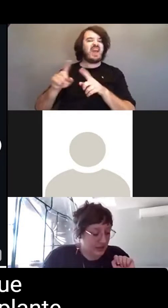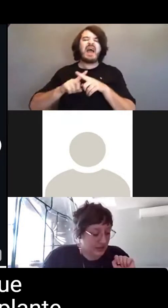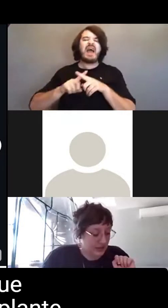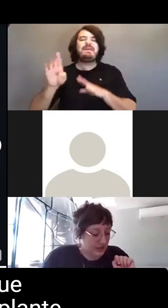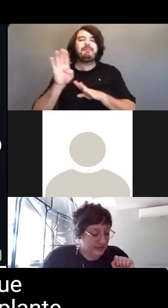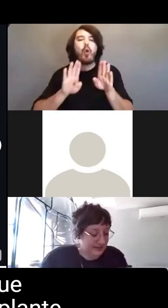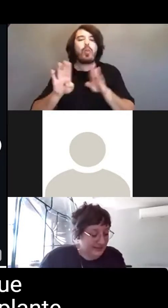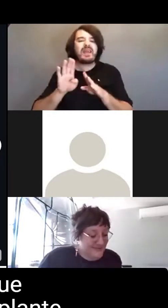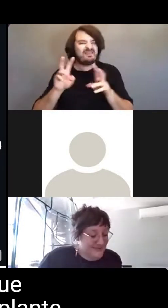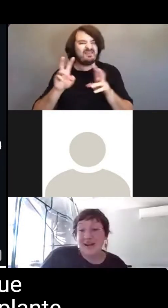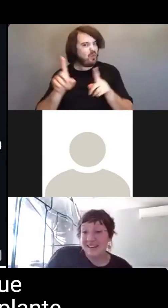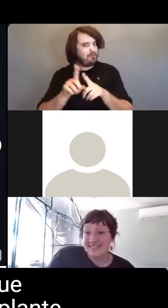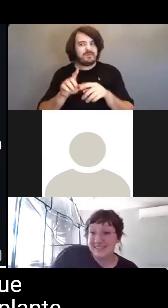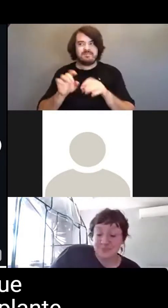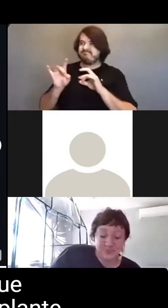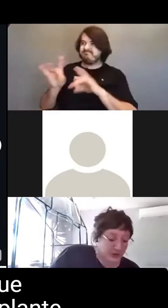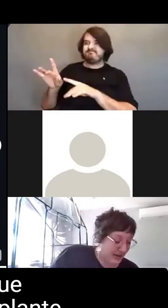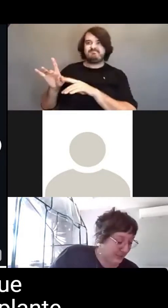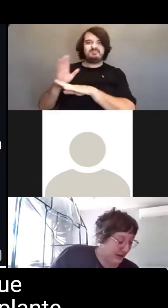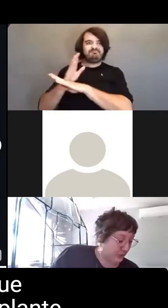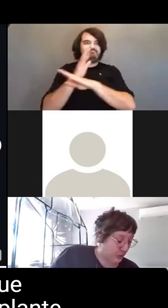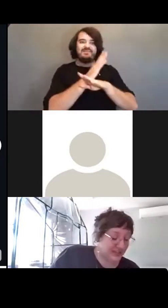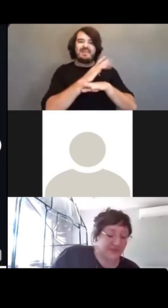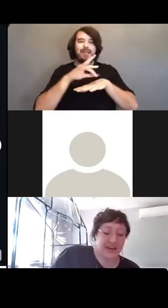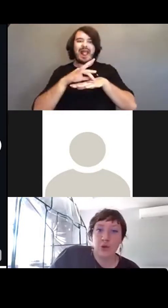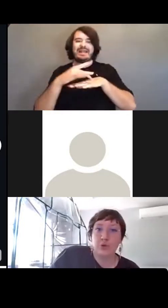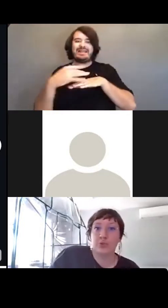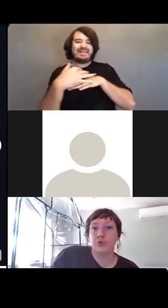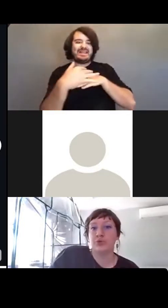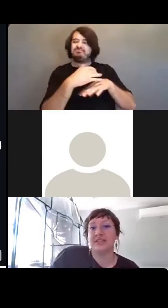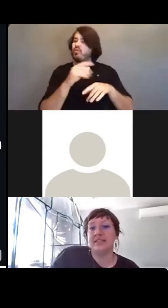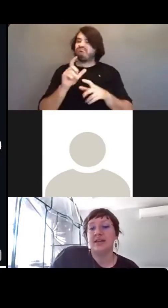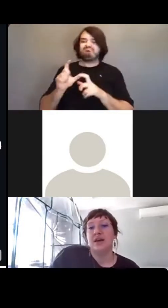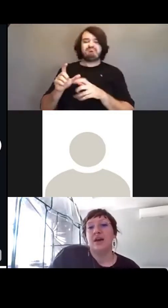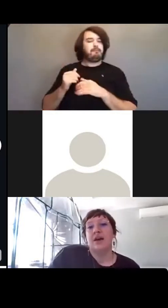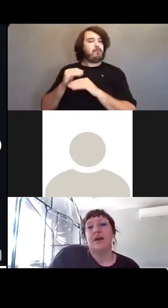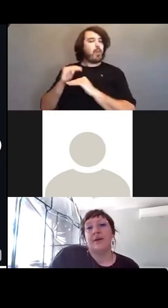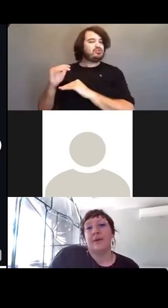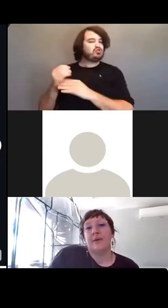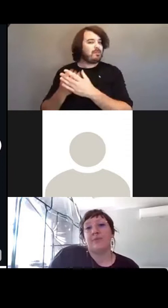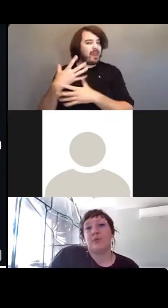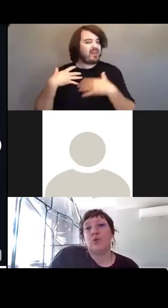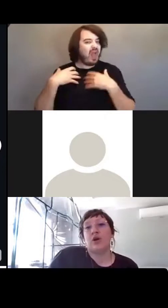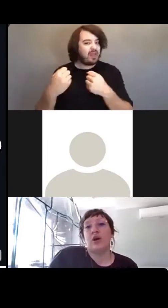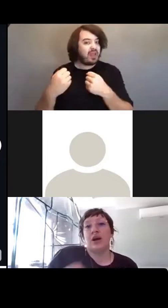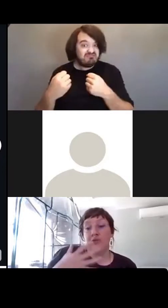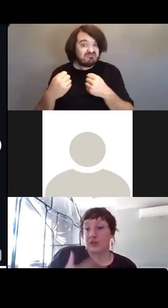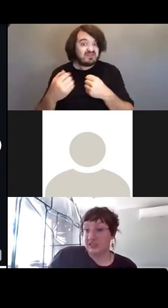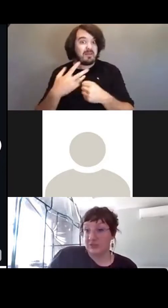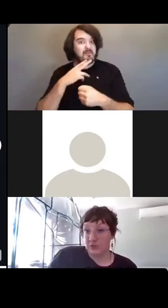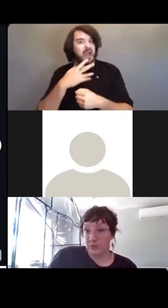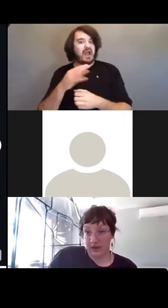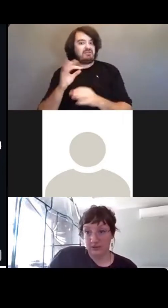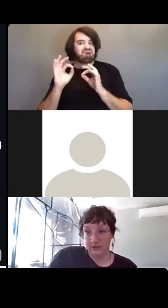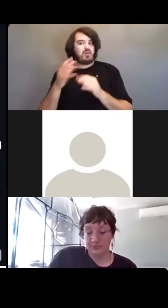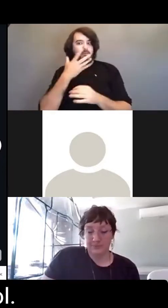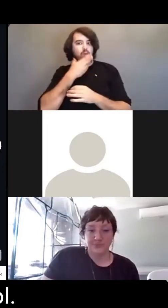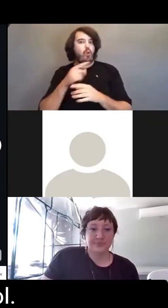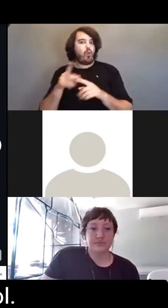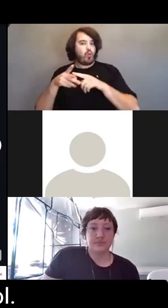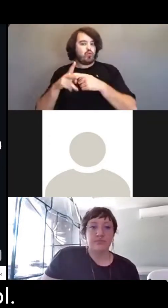repousser des maladies de la plante. Donc, c'est vraiment un bon outil pour fortifier nos